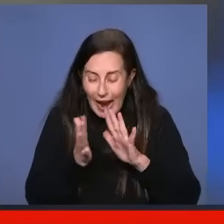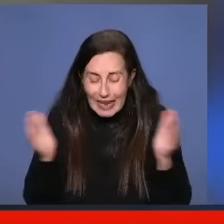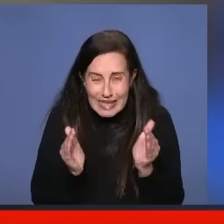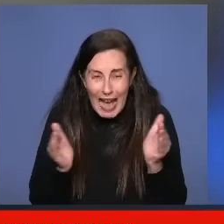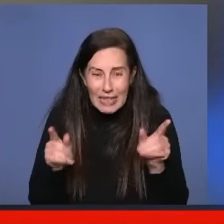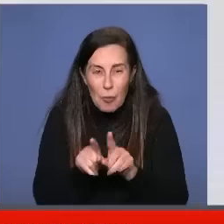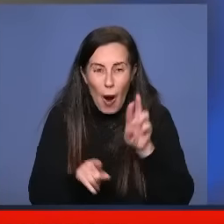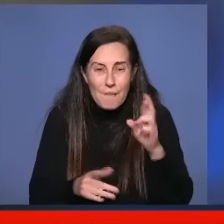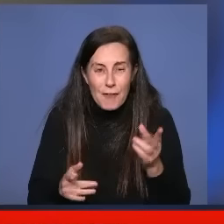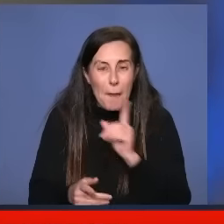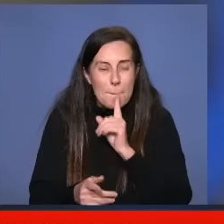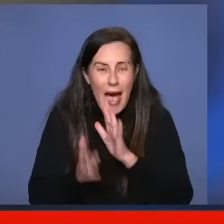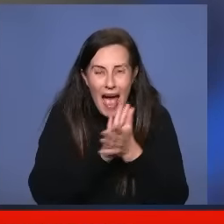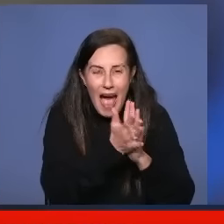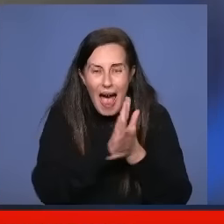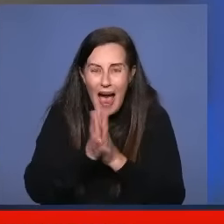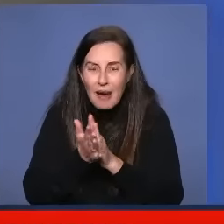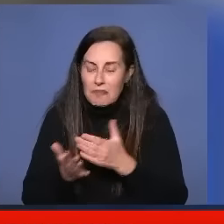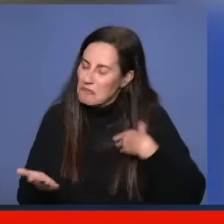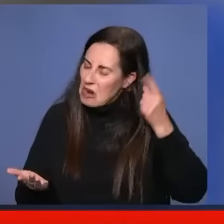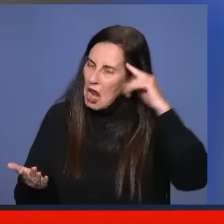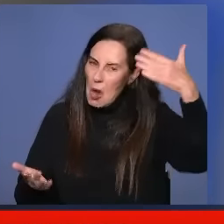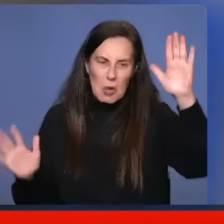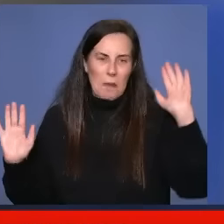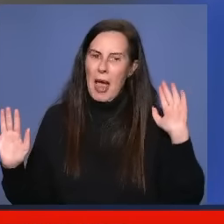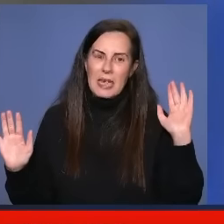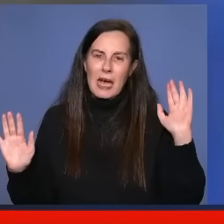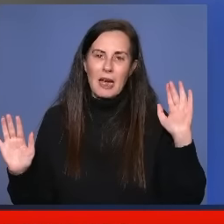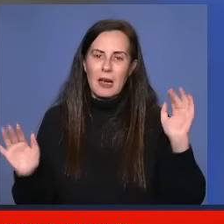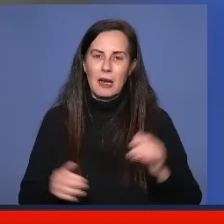Rafah? I don't know what's gonna happen.